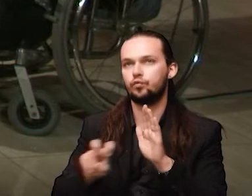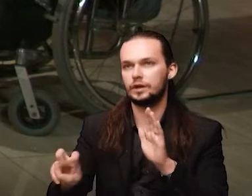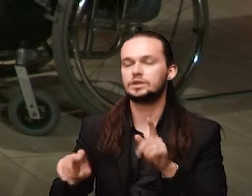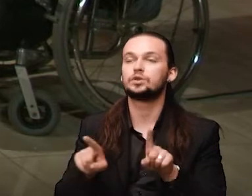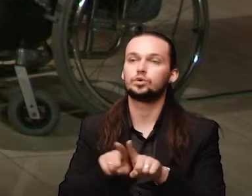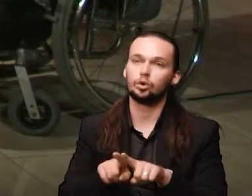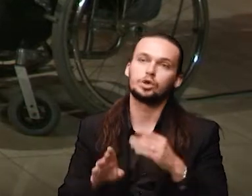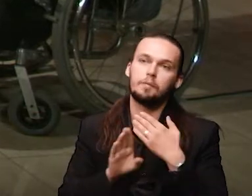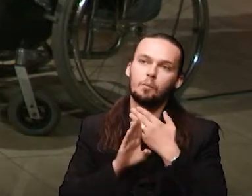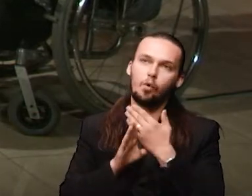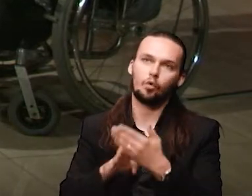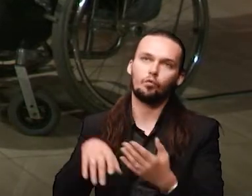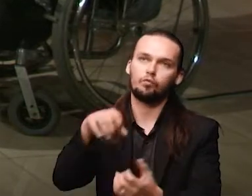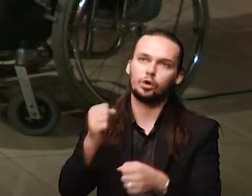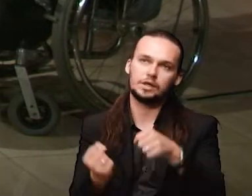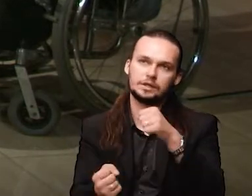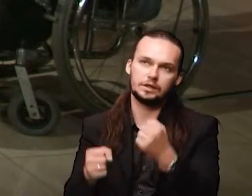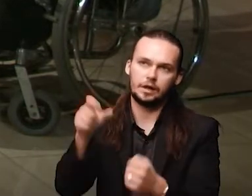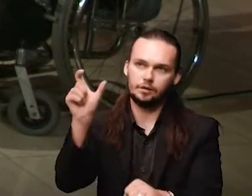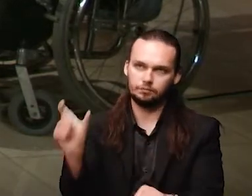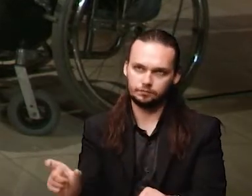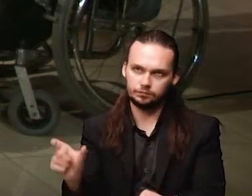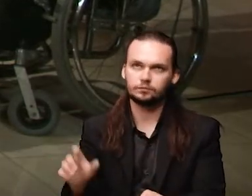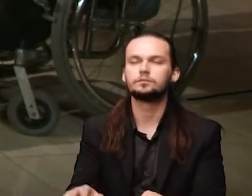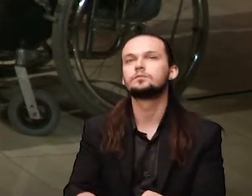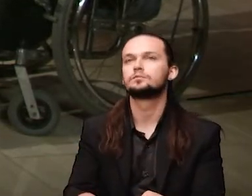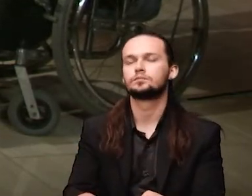выйти из салона автобуса тоже помог водитель.